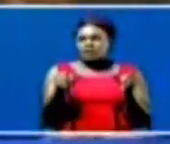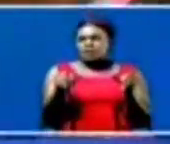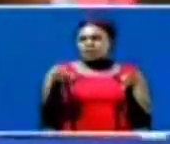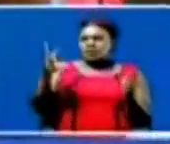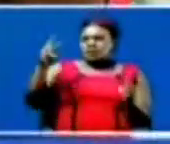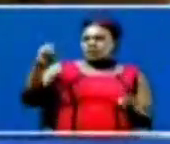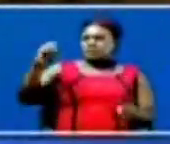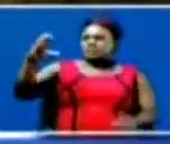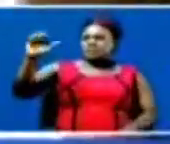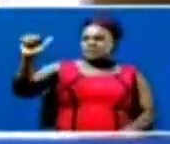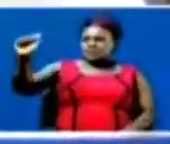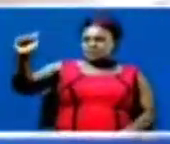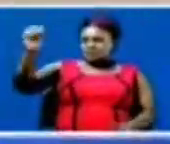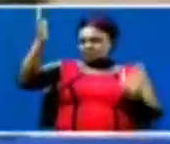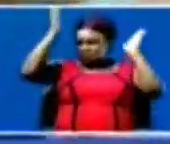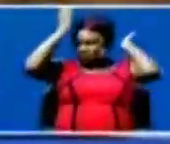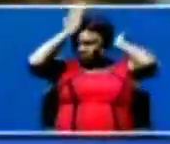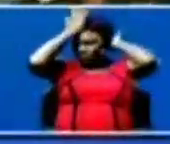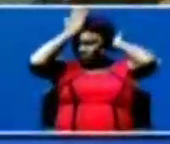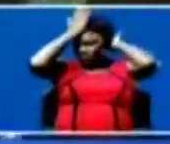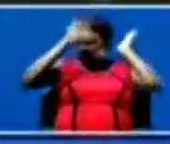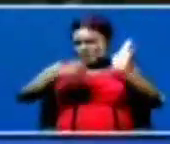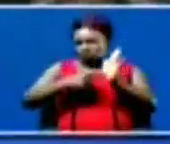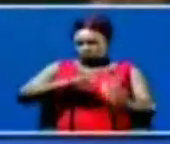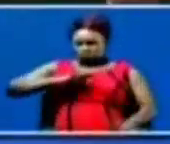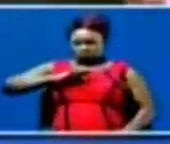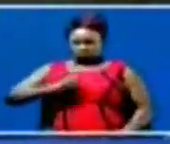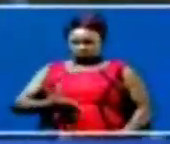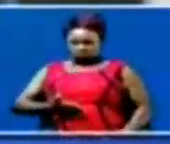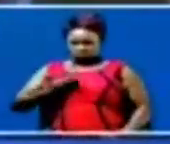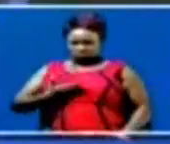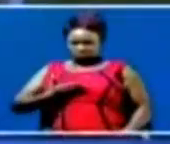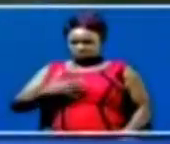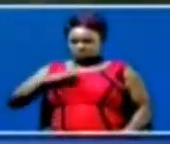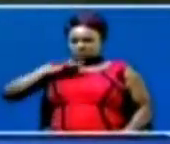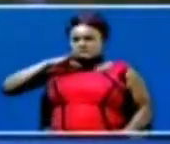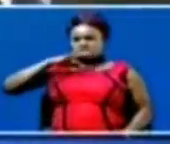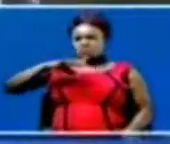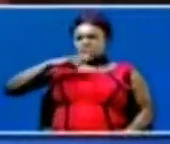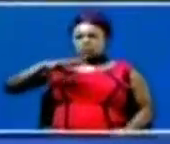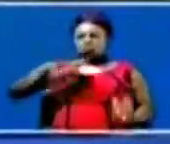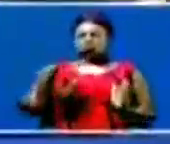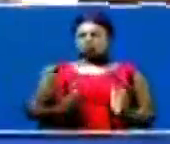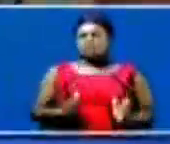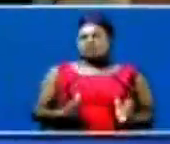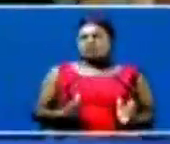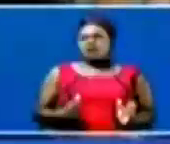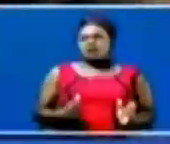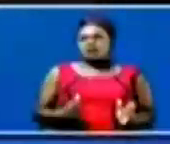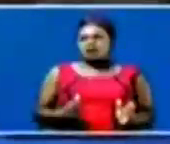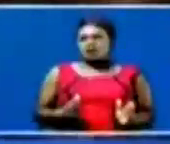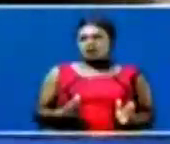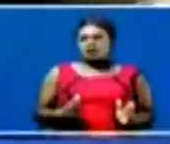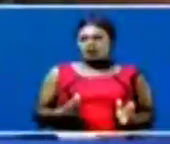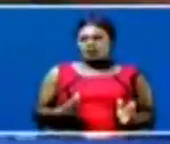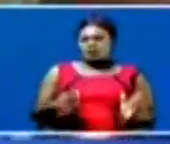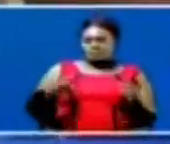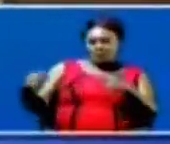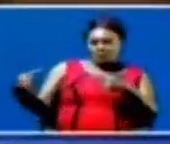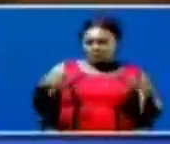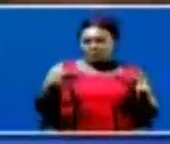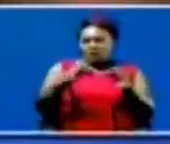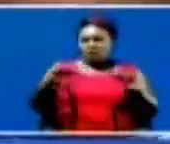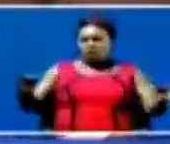Waakilishi wadi katika kaunti ya Kakamega wakionyesha kuhadhabishwa kwao na spika wa kaunti hiyo Morris Buluma. Wakazua vurumai mchana kutwa,